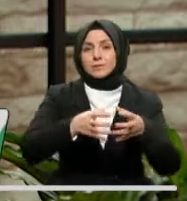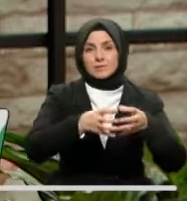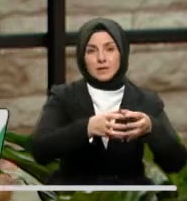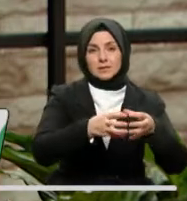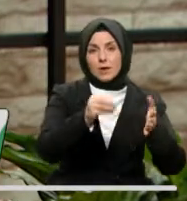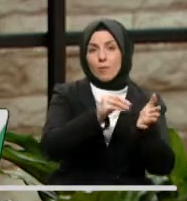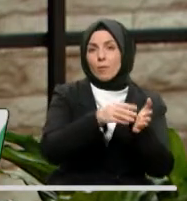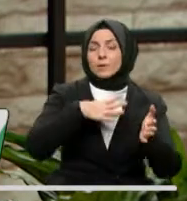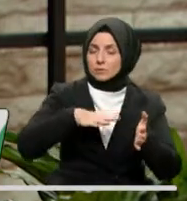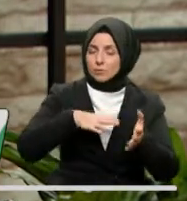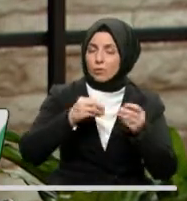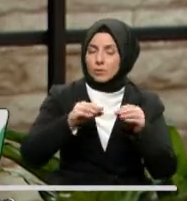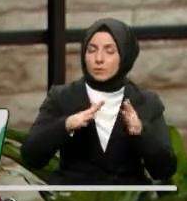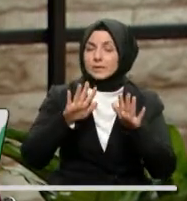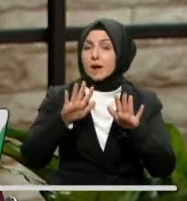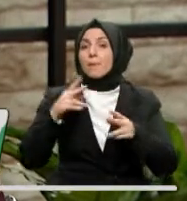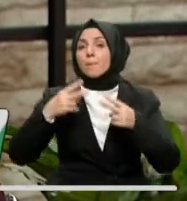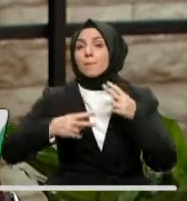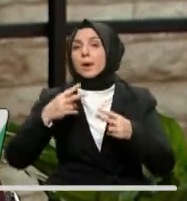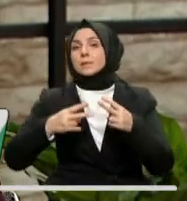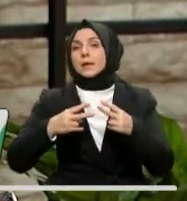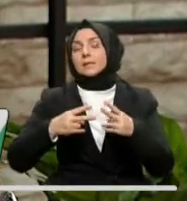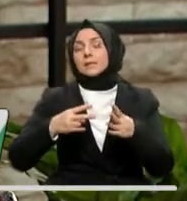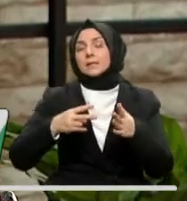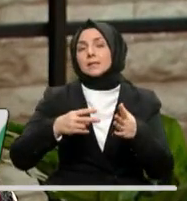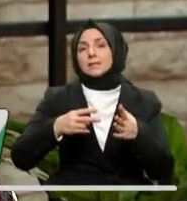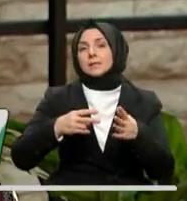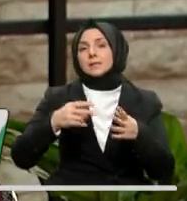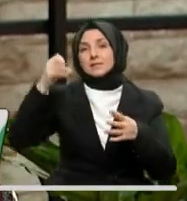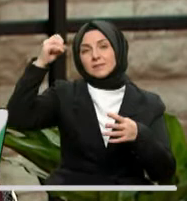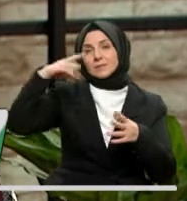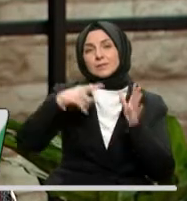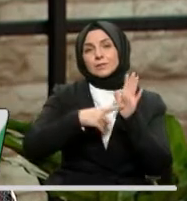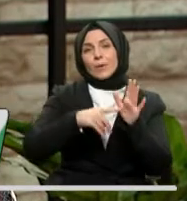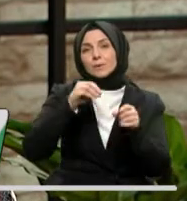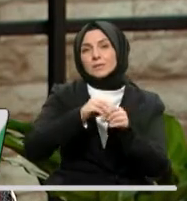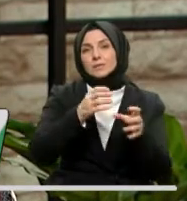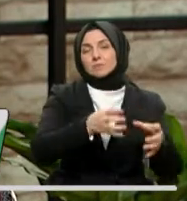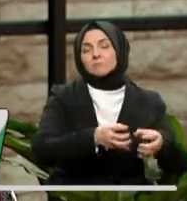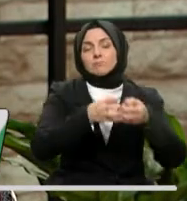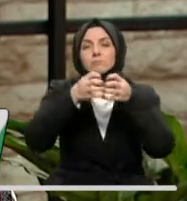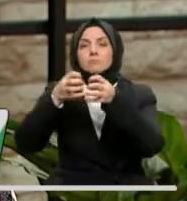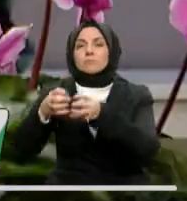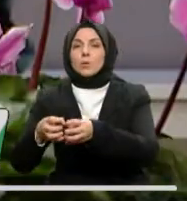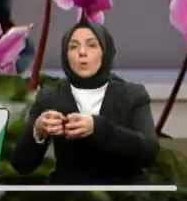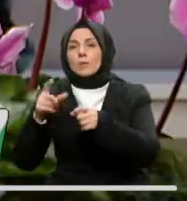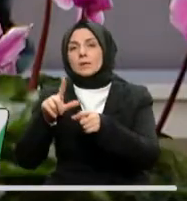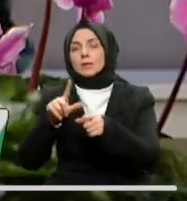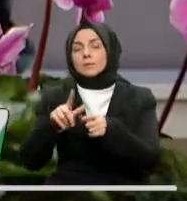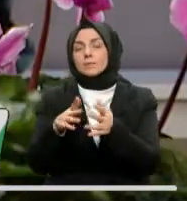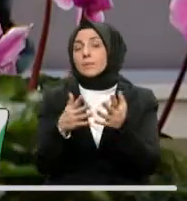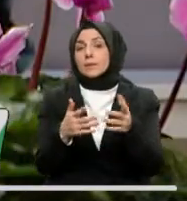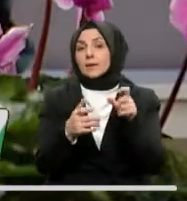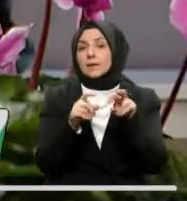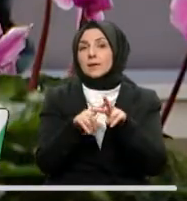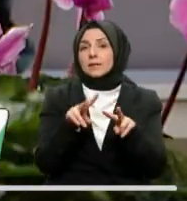geleceği zaman evinizde birini alacağınız zaman daha güzel gözüksün diye o zaman dekoratif saksı koyabilirsiniz İşin doğrusu bu peki cam